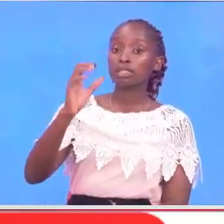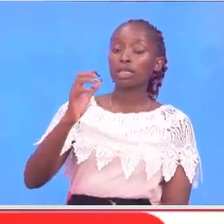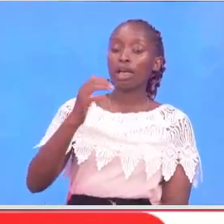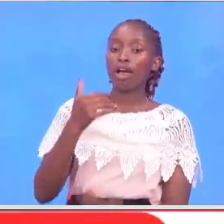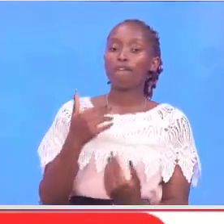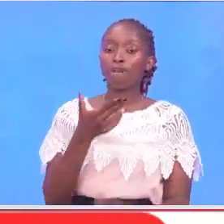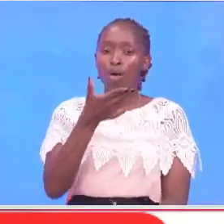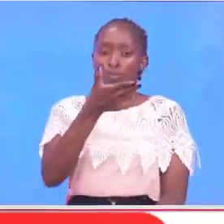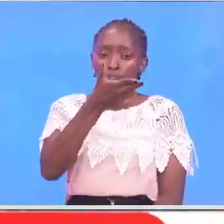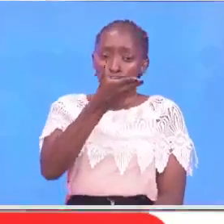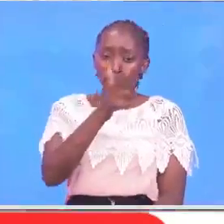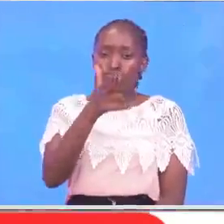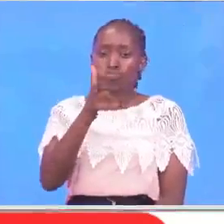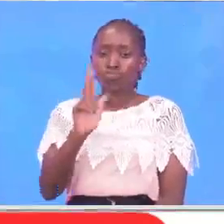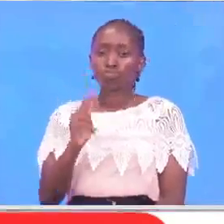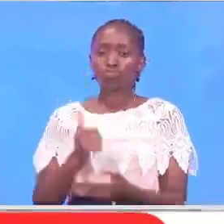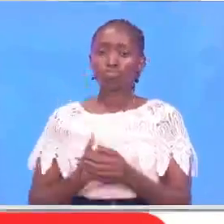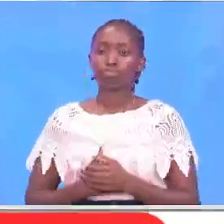na taarifa hiyo.